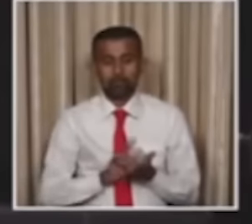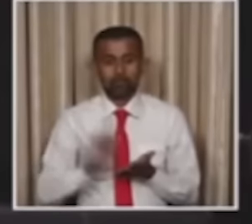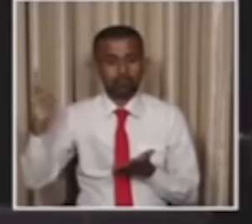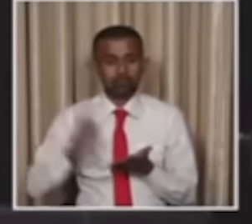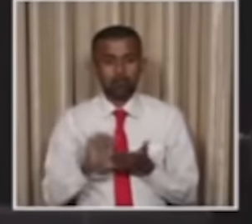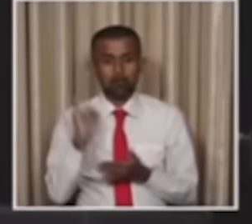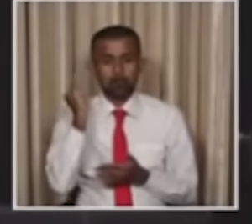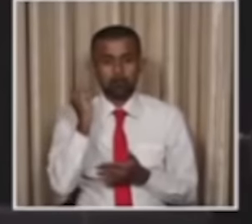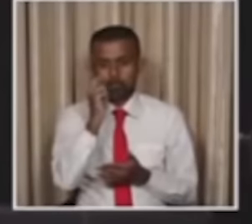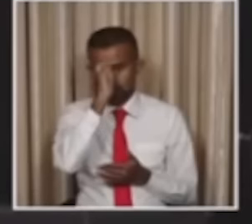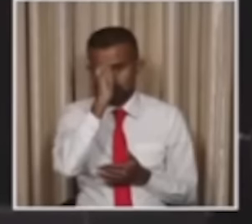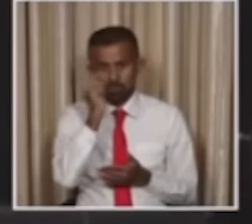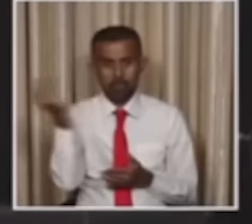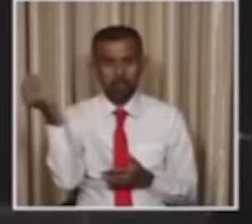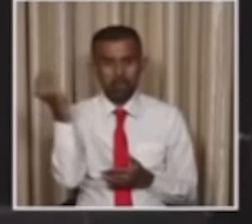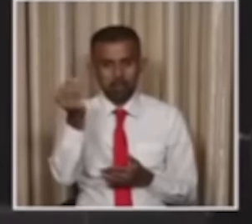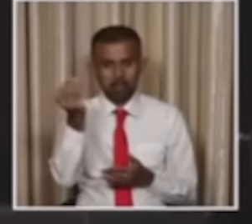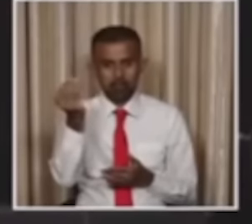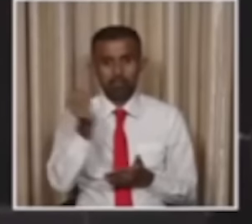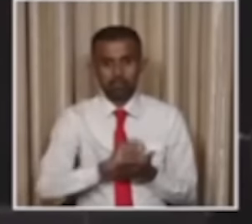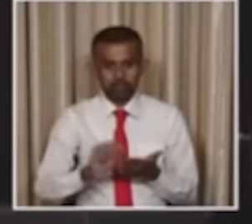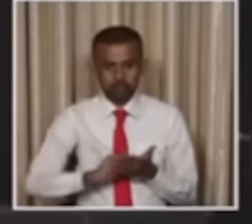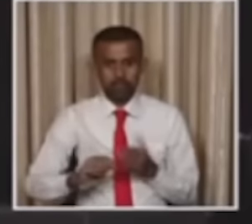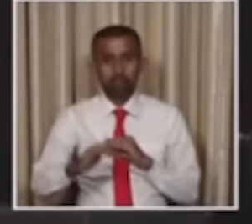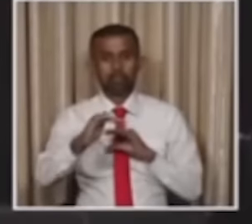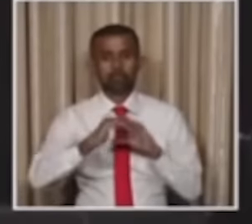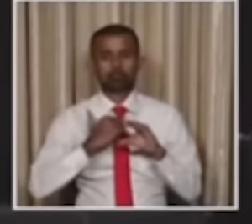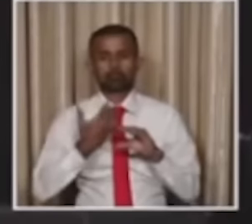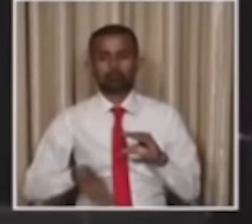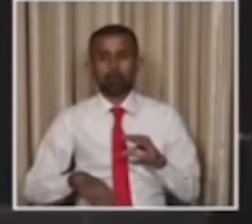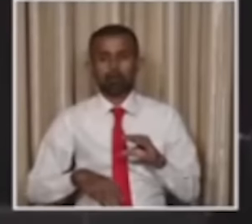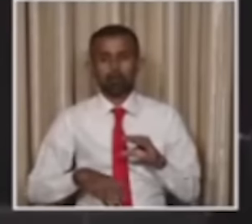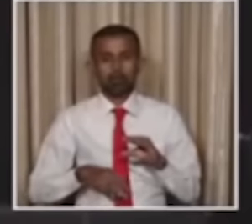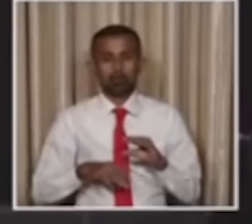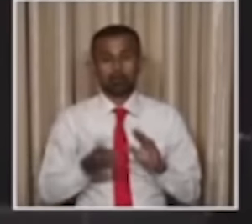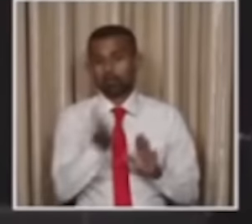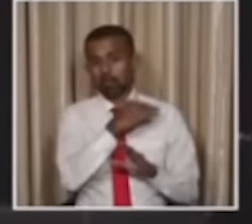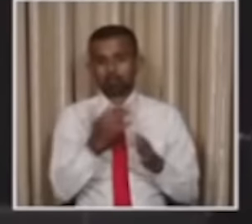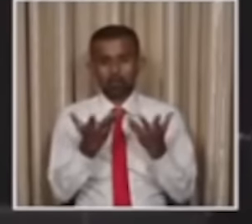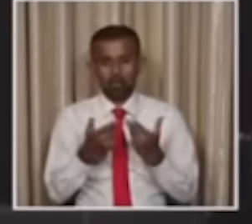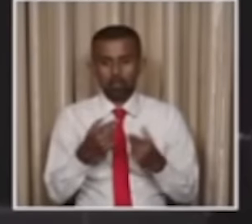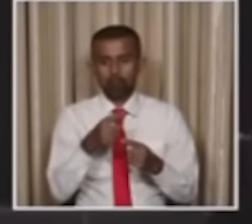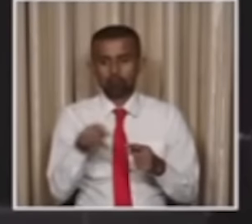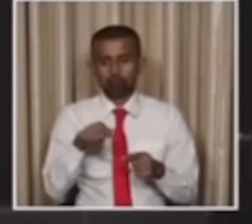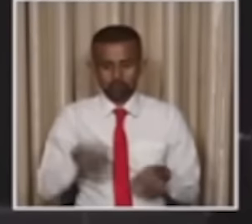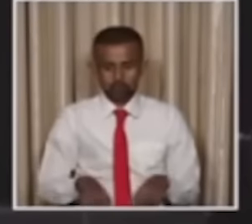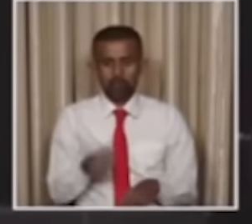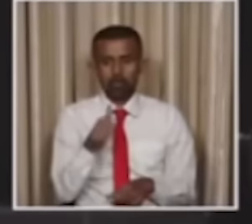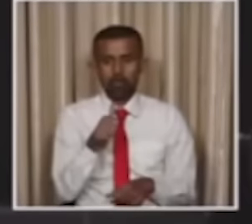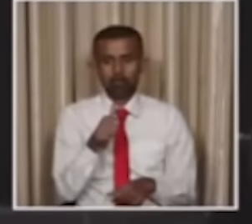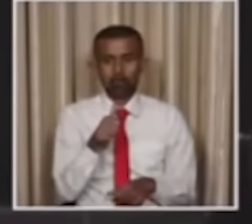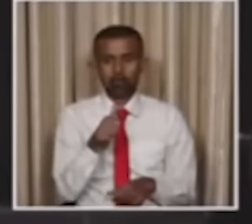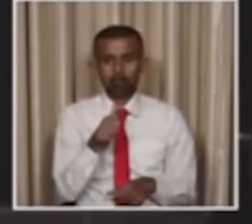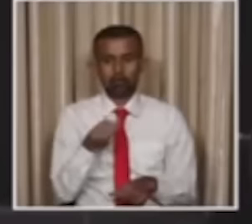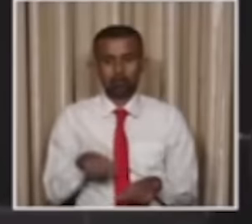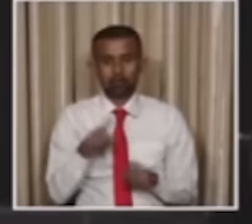විගමන පාලකතුමාට තමයි මේක ලැබෙන්නේ. එතුමා ලිඛිතව අපට දැනුම් දුන්නා, එතුමා දීපු සංඛ්‍යා ලේඛන වැරදි, මේක තමයි කියලා. අපි ඔබතුමාට මේ